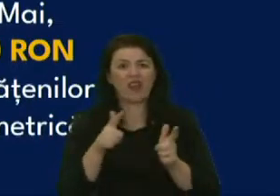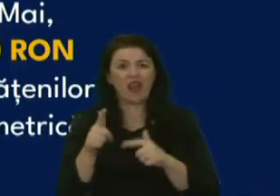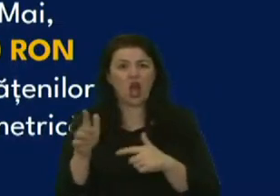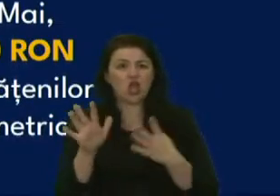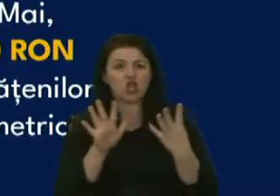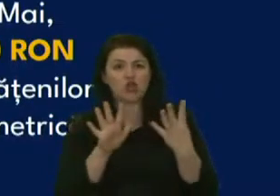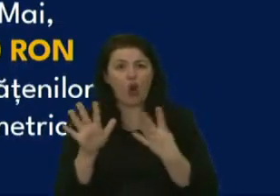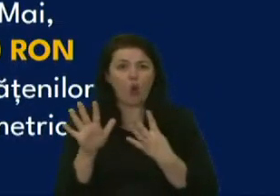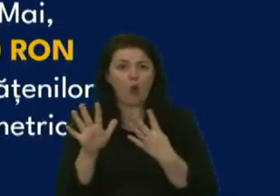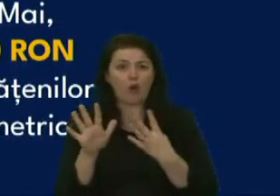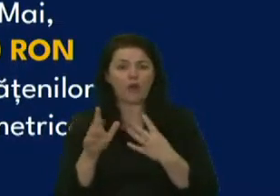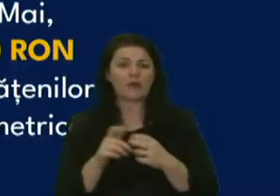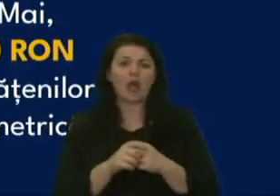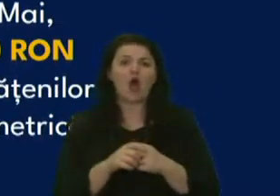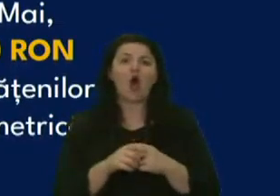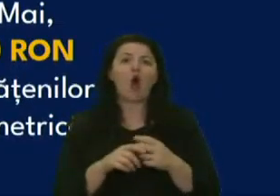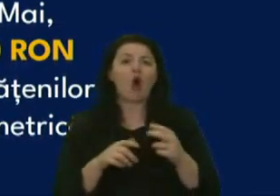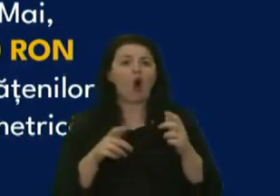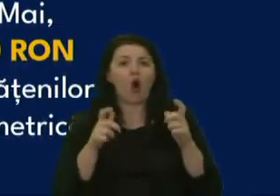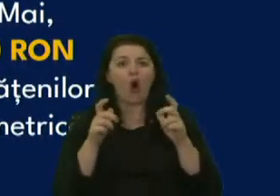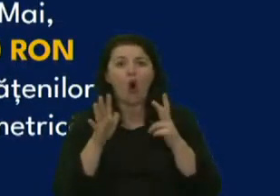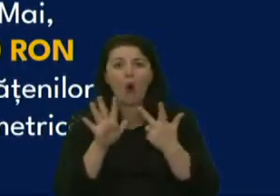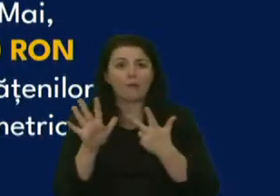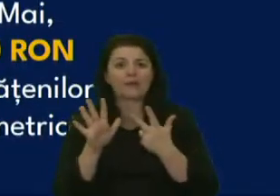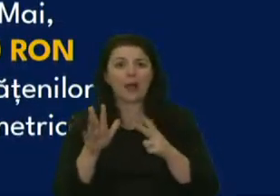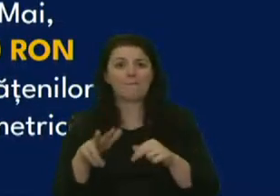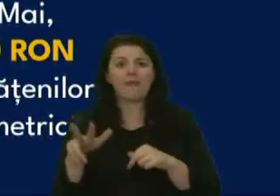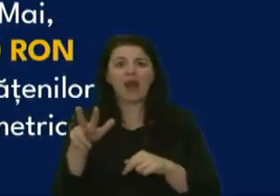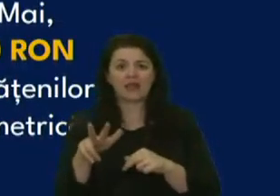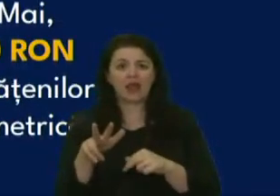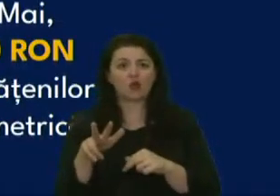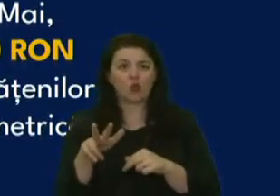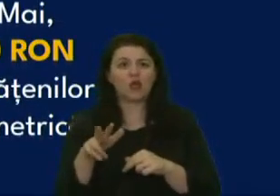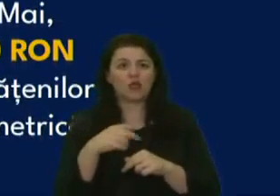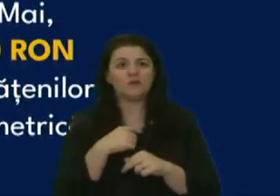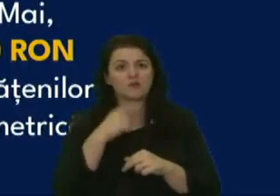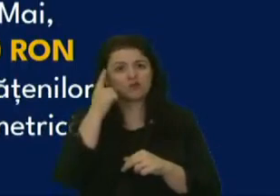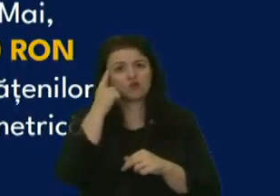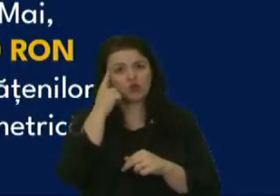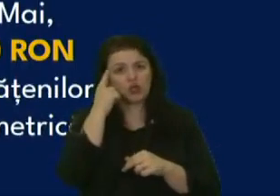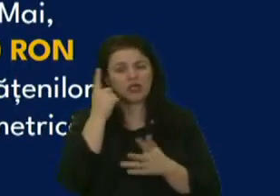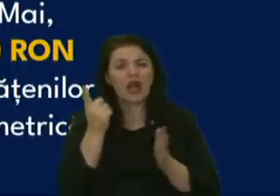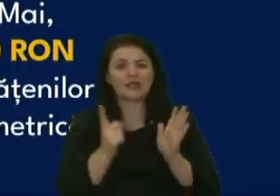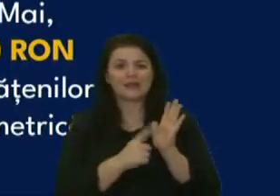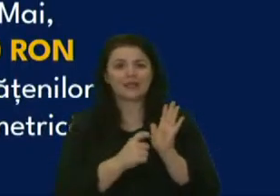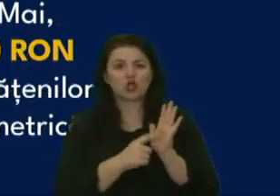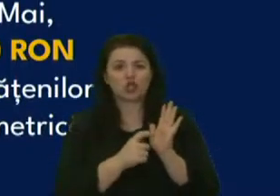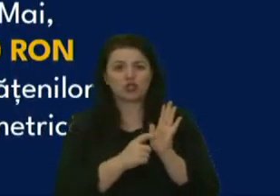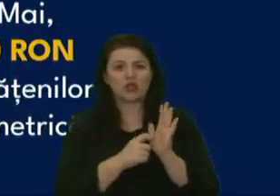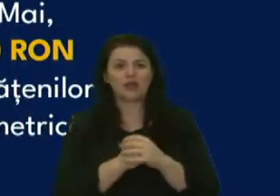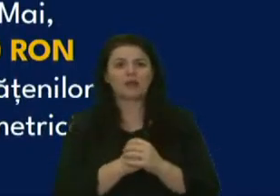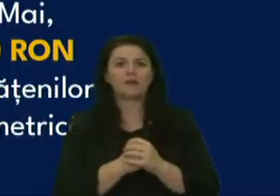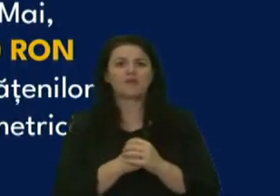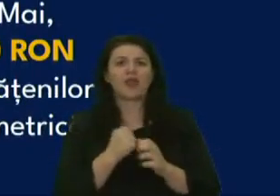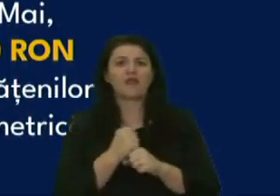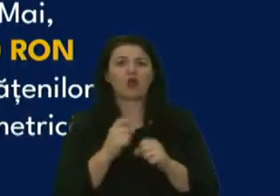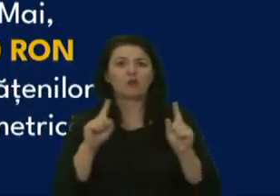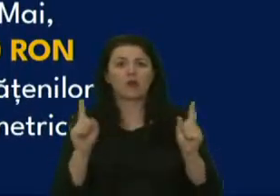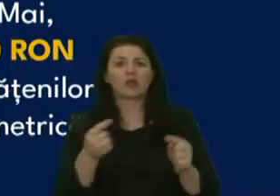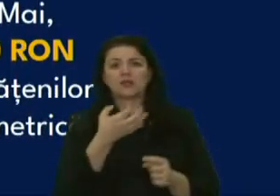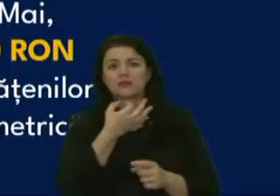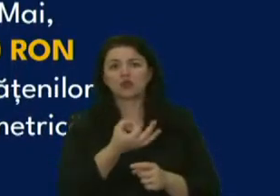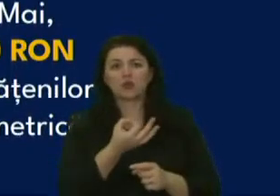obiective opt parkinguri și baza sportivă la terenuri lucruri de altfel pe care și dumneavoastră le ați le ați solicitat fac o paranteză și